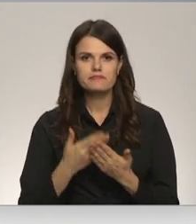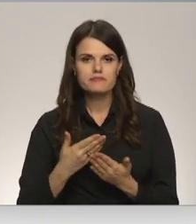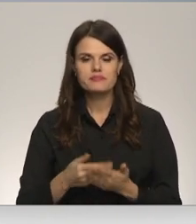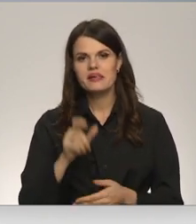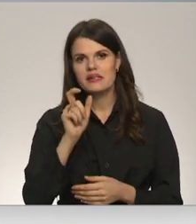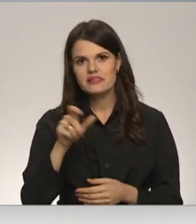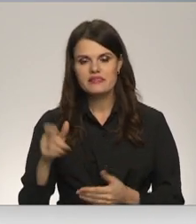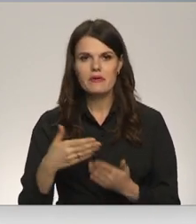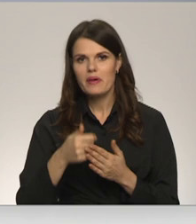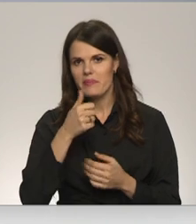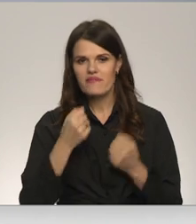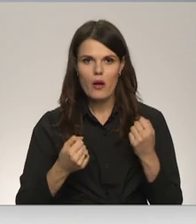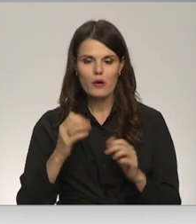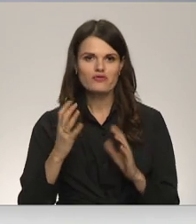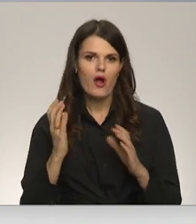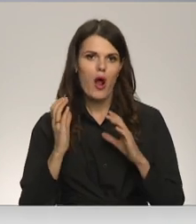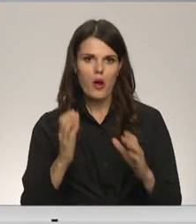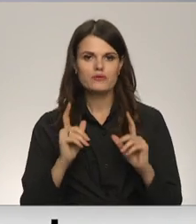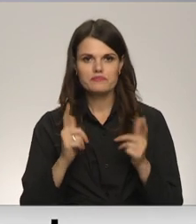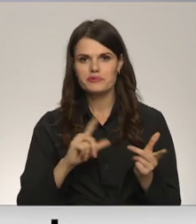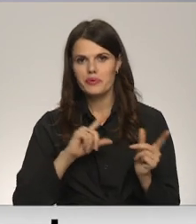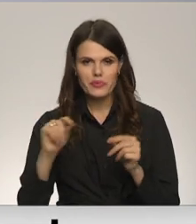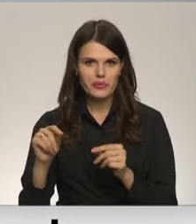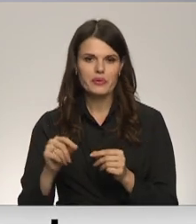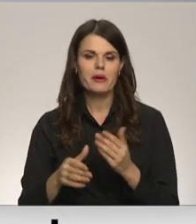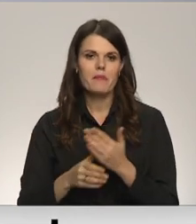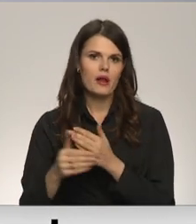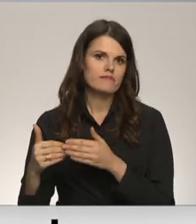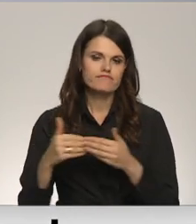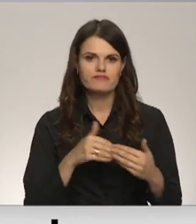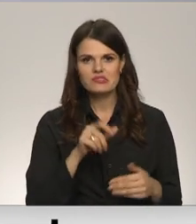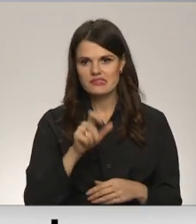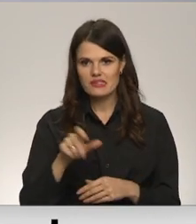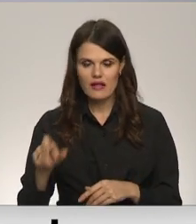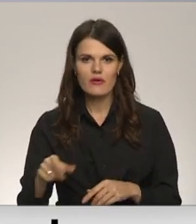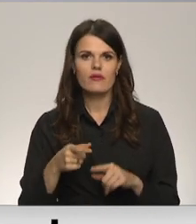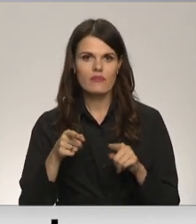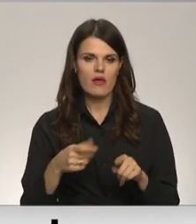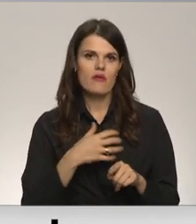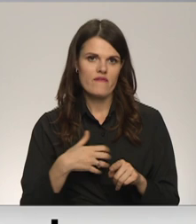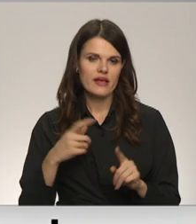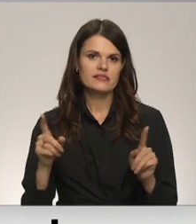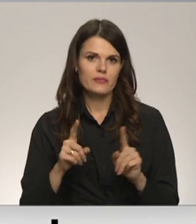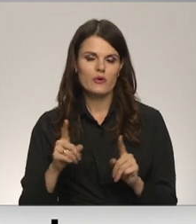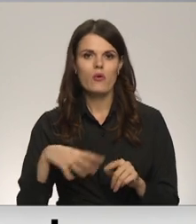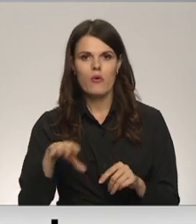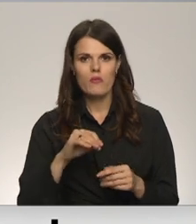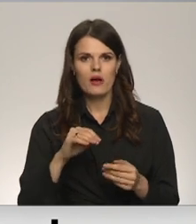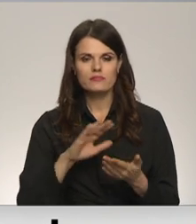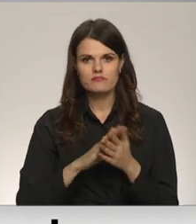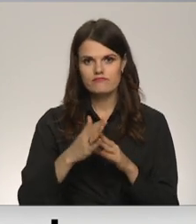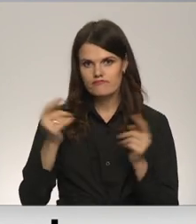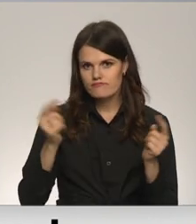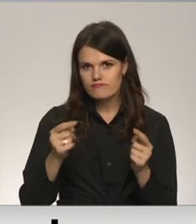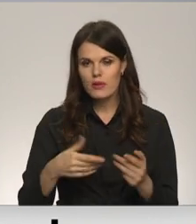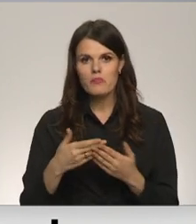cilvēki ar privātām mašīnām vai autobusiem ir gatavi atvest šos cilvēkus, tāda vajadzība ir. Un tad mēs sakoordinējamies, ja mēs nevaram